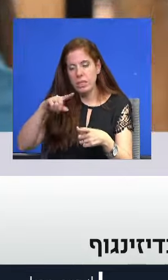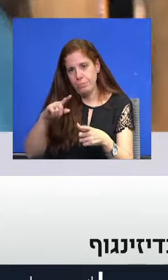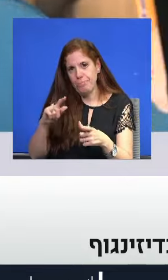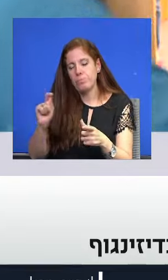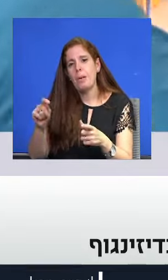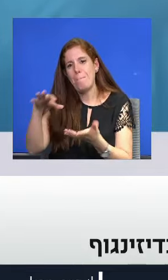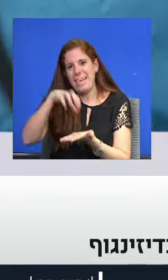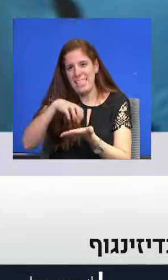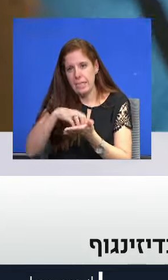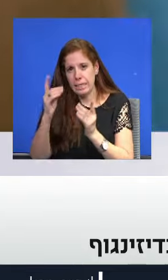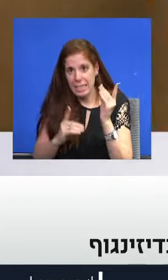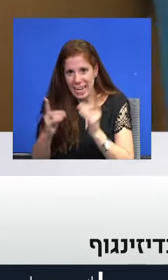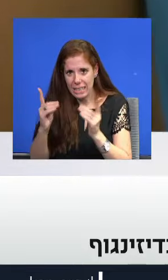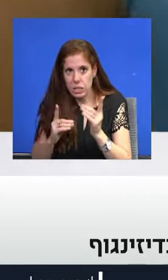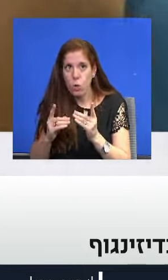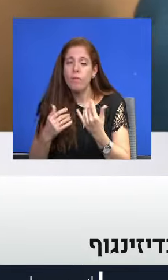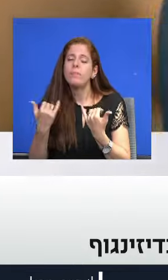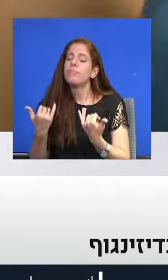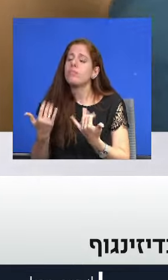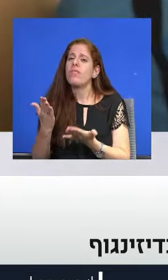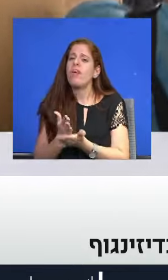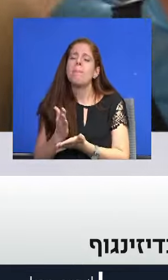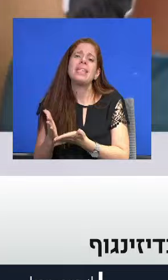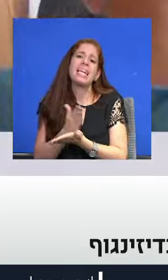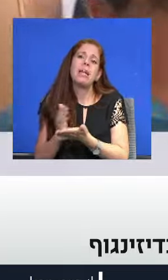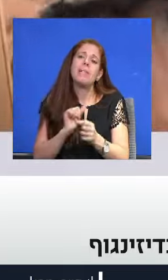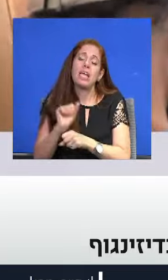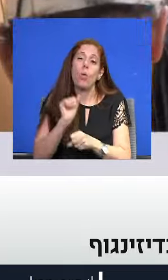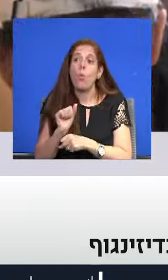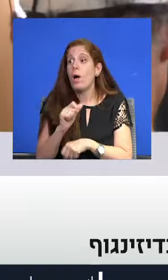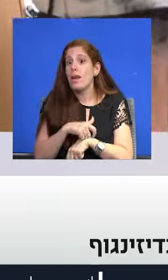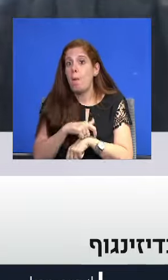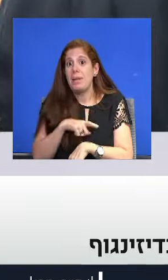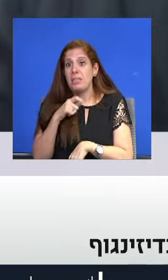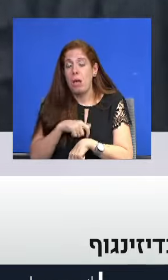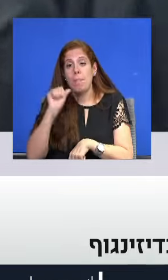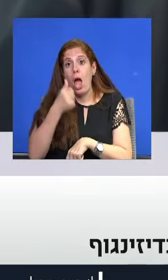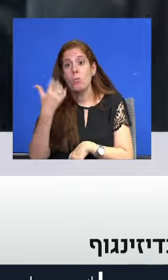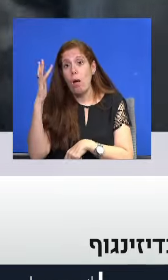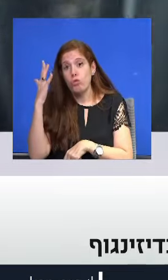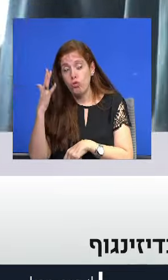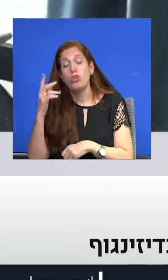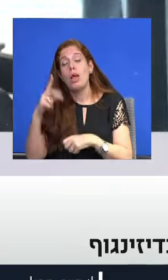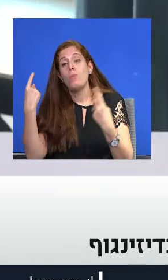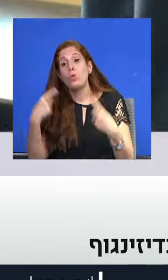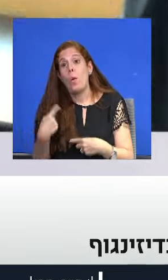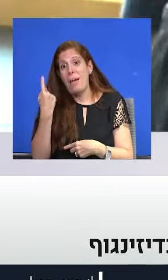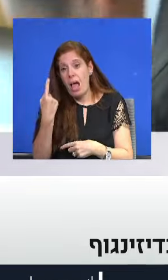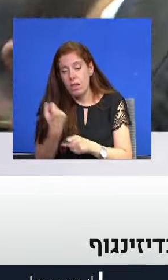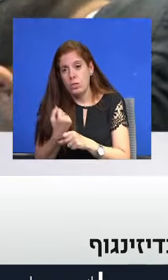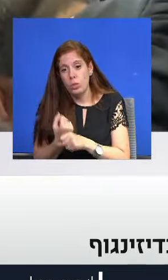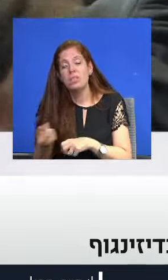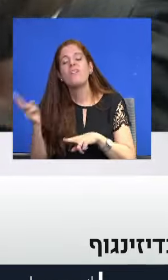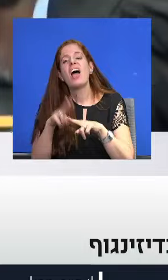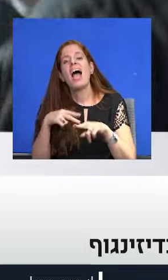מתכננים את האירור שלהם לעליון, אין להם הרבה זמן, מחר יום חמישי, יש להם יום אחד לעשות את זה, ולאחר